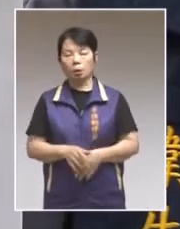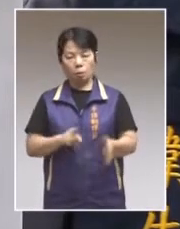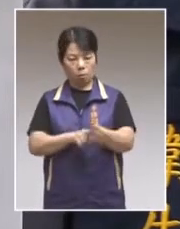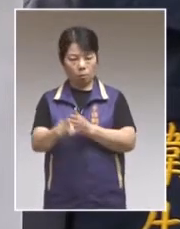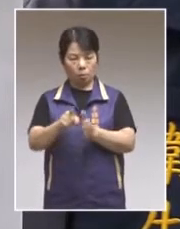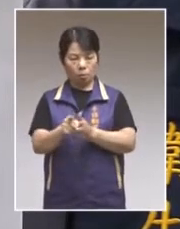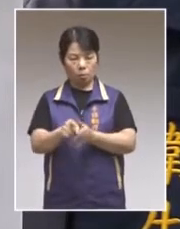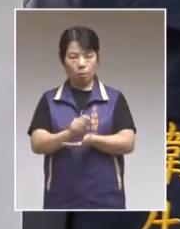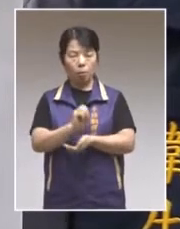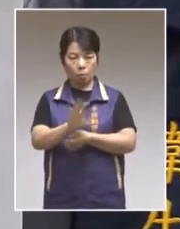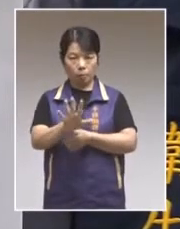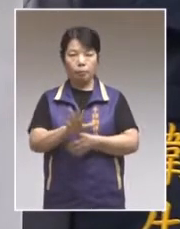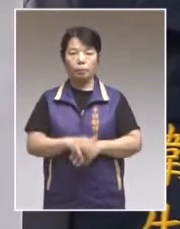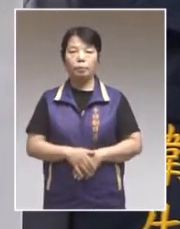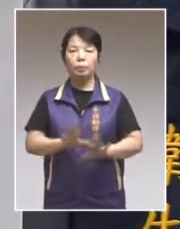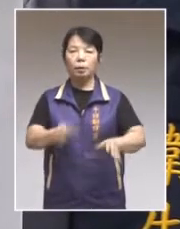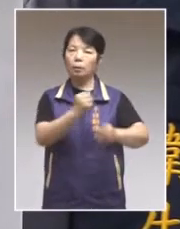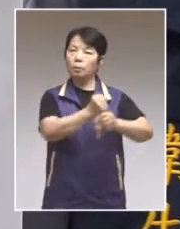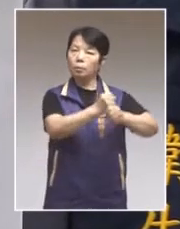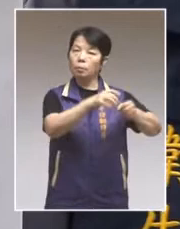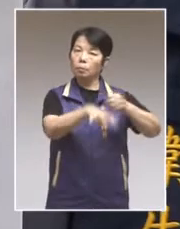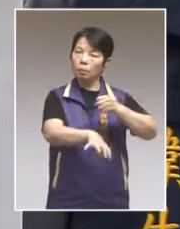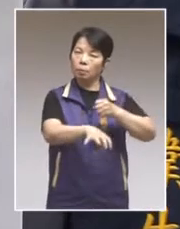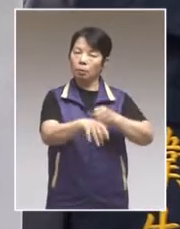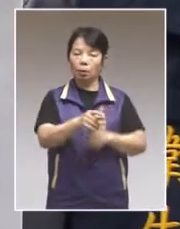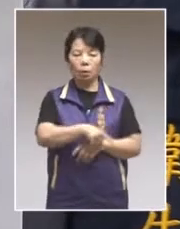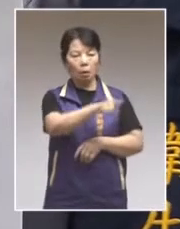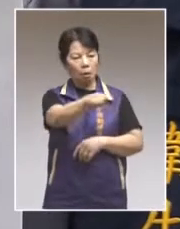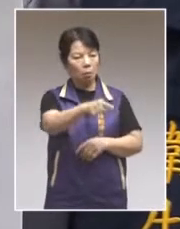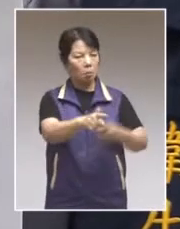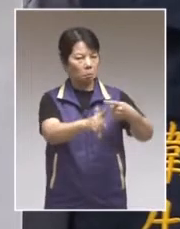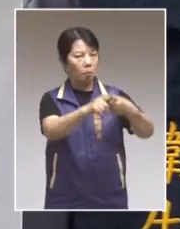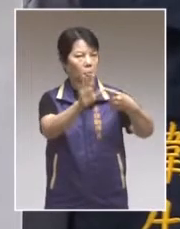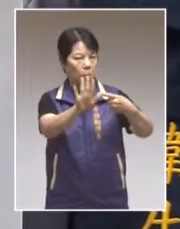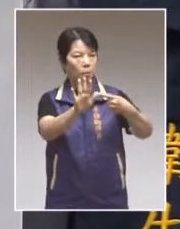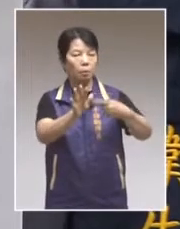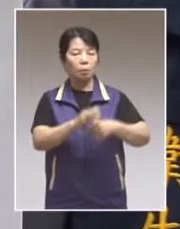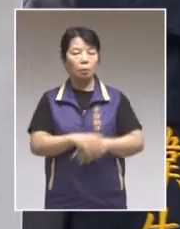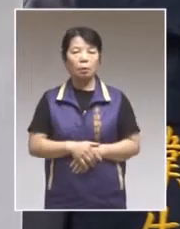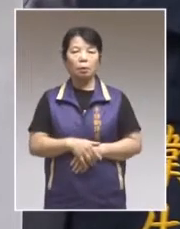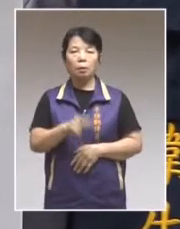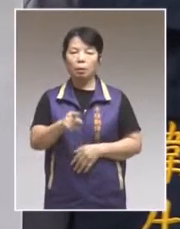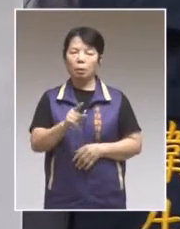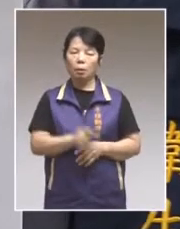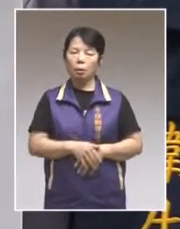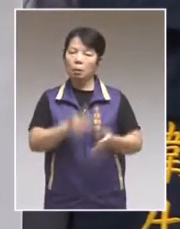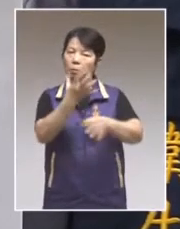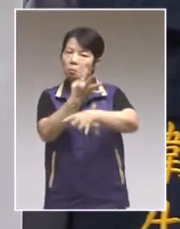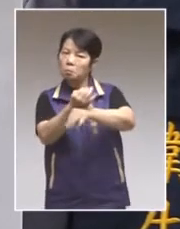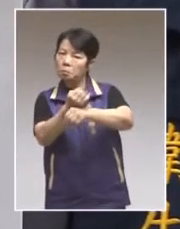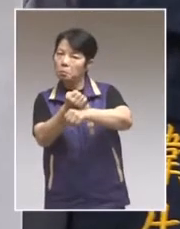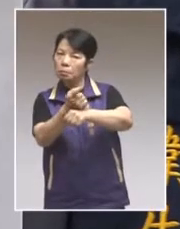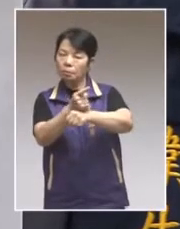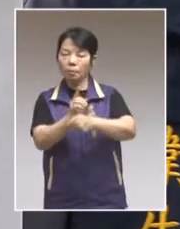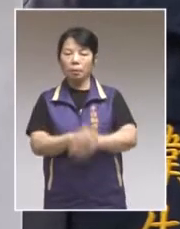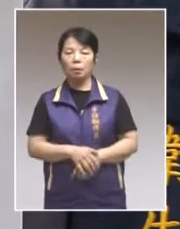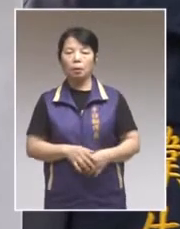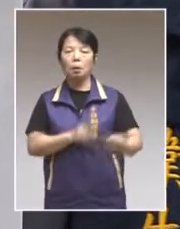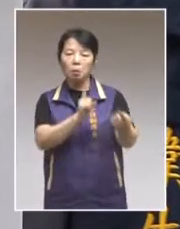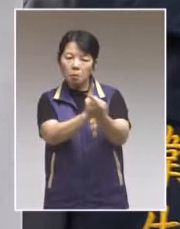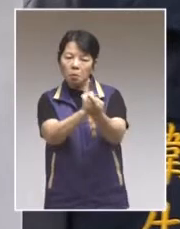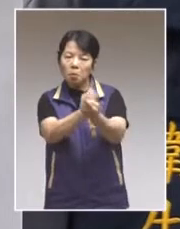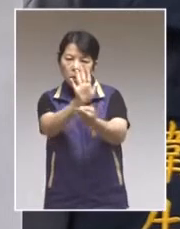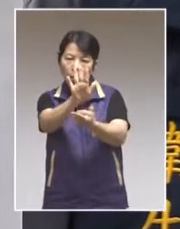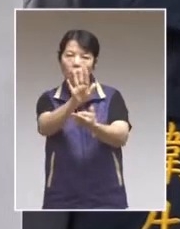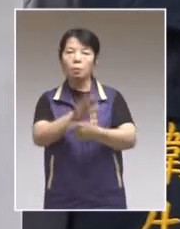反应，包含在职场的哪里有人确诊，或者是他们在什么时候有跟确诊者接